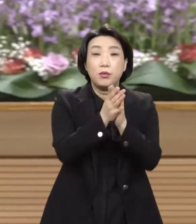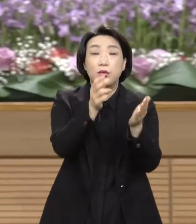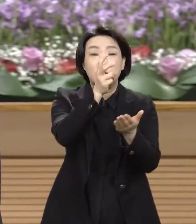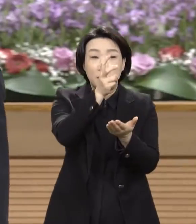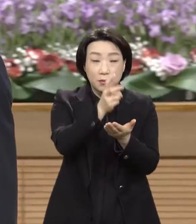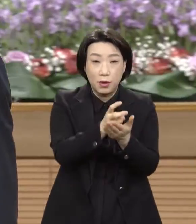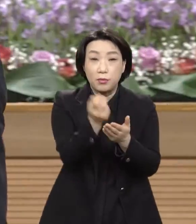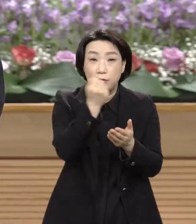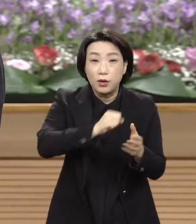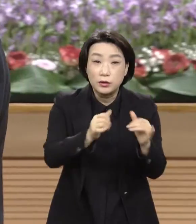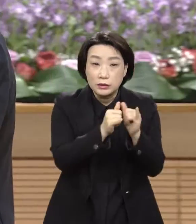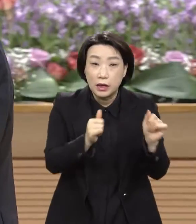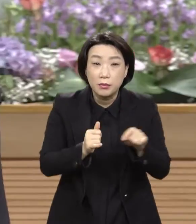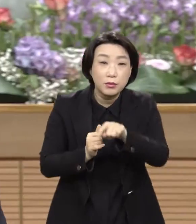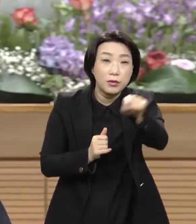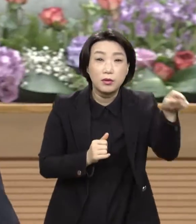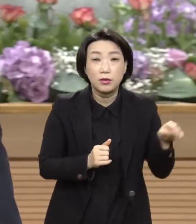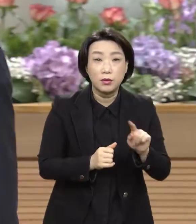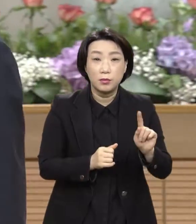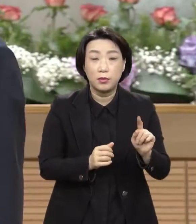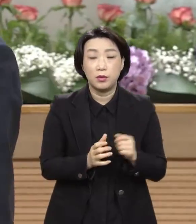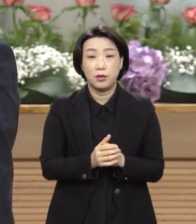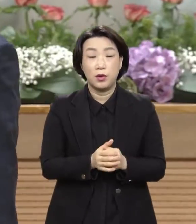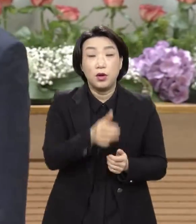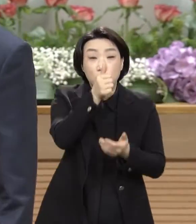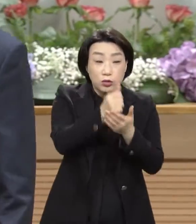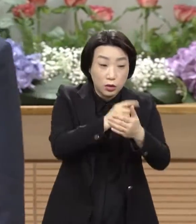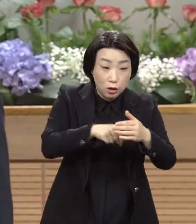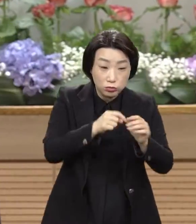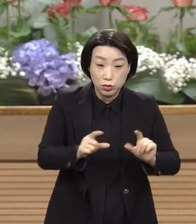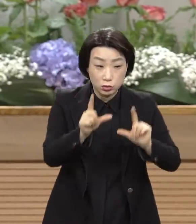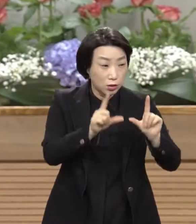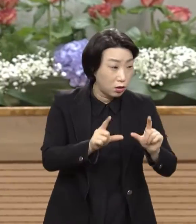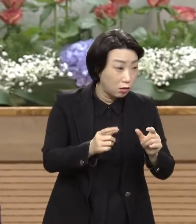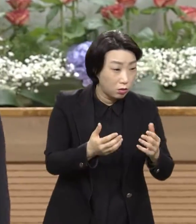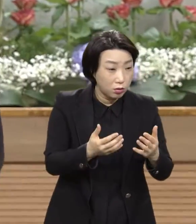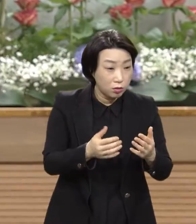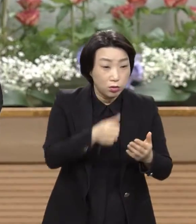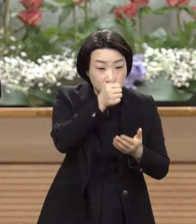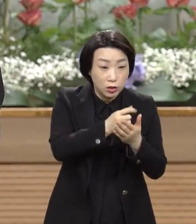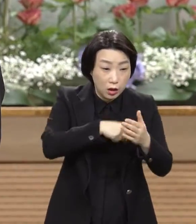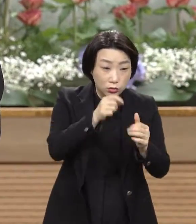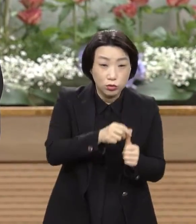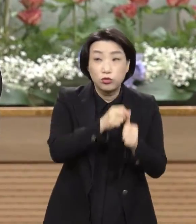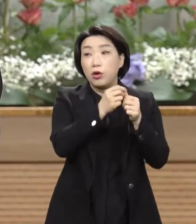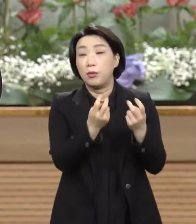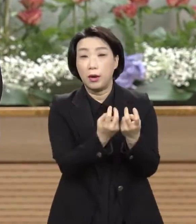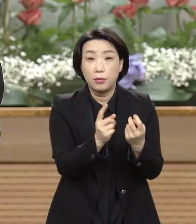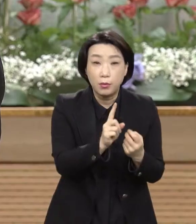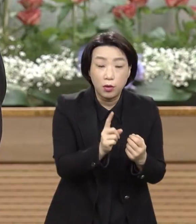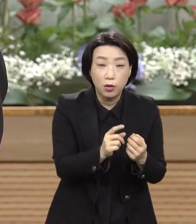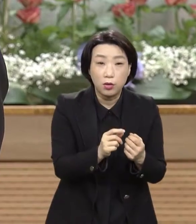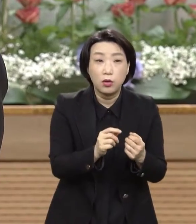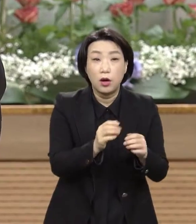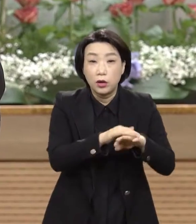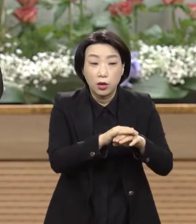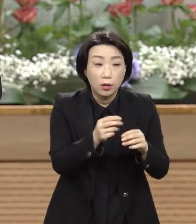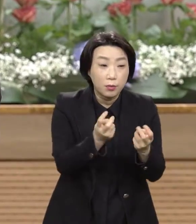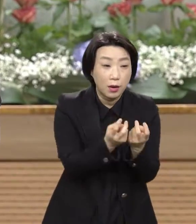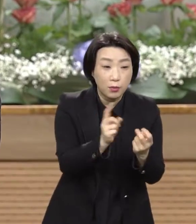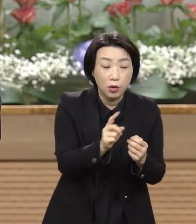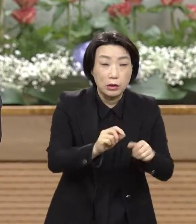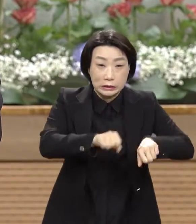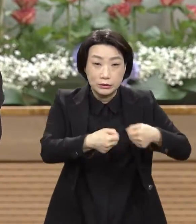율법을 범한 자들이 죄 아래서 살기 위해서 짐승을 잡아